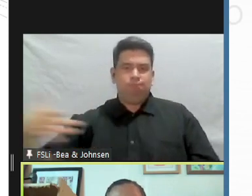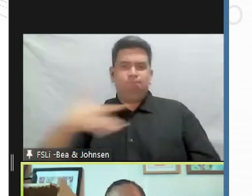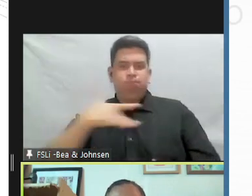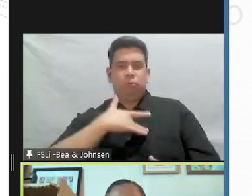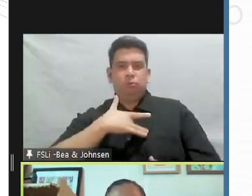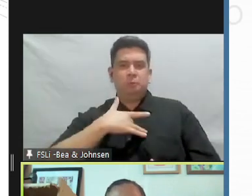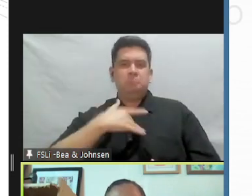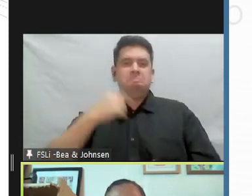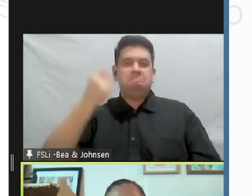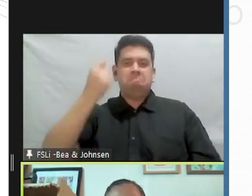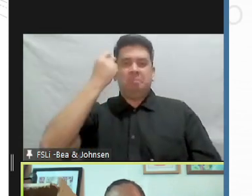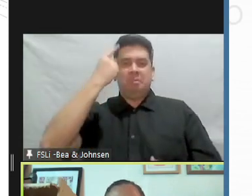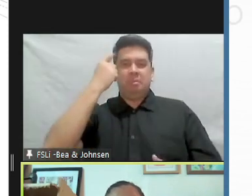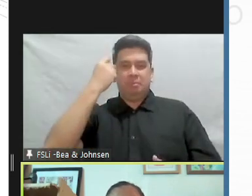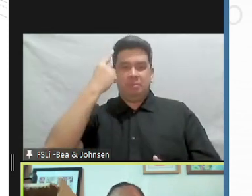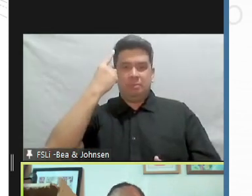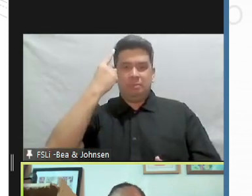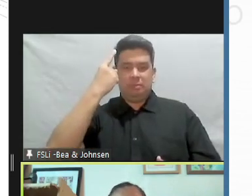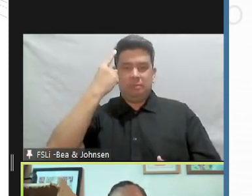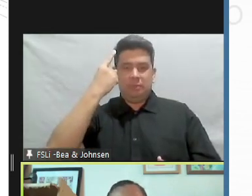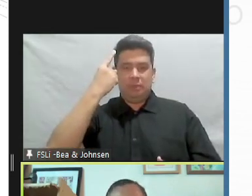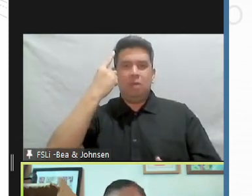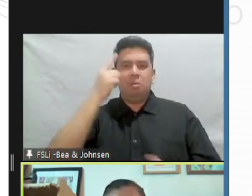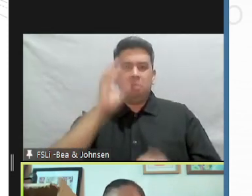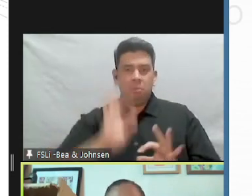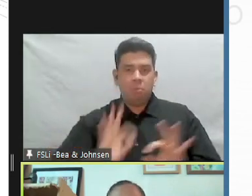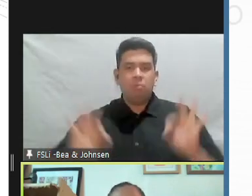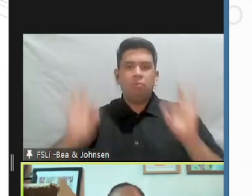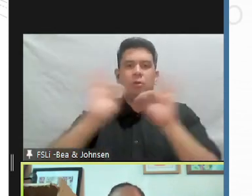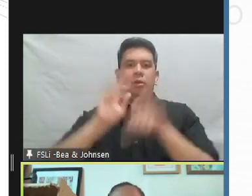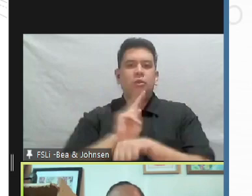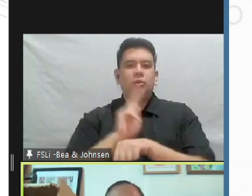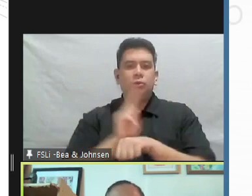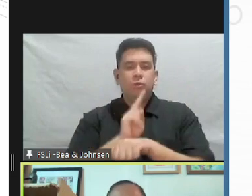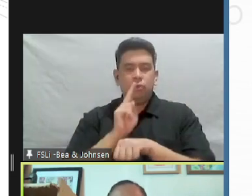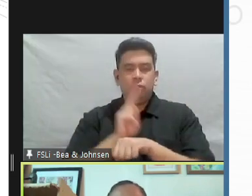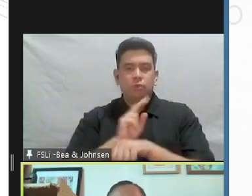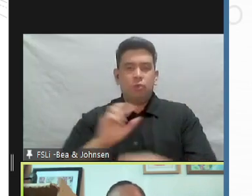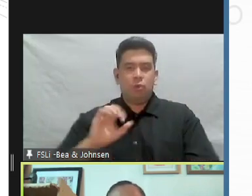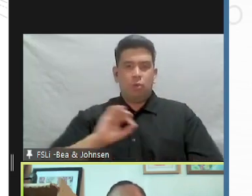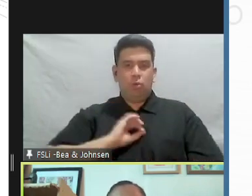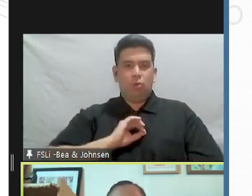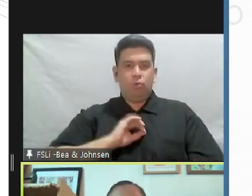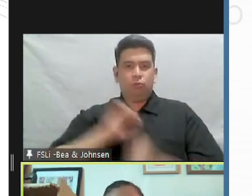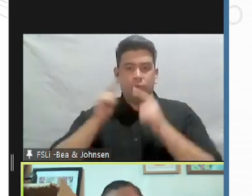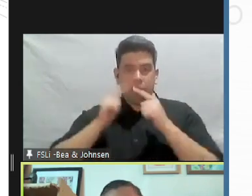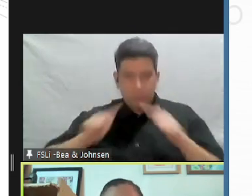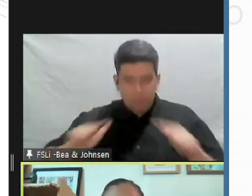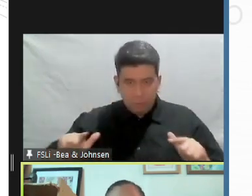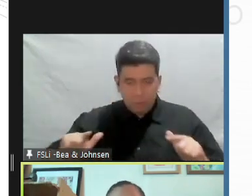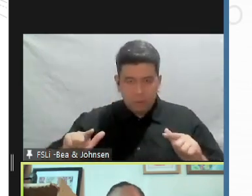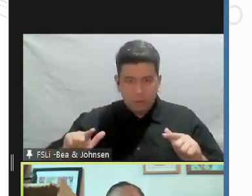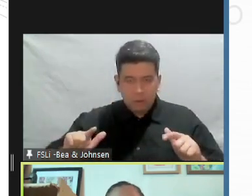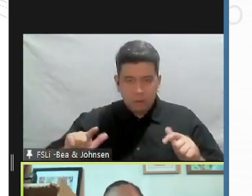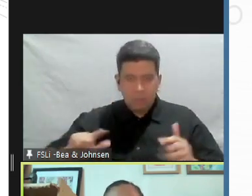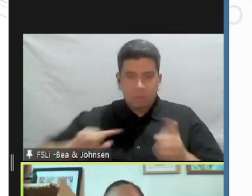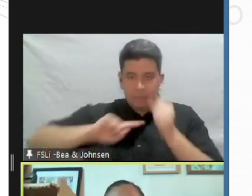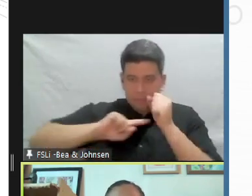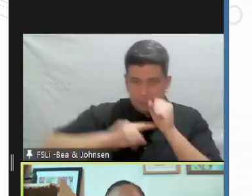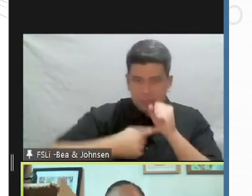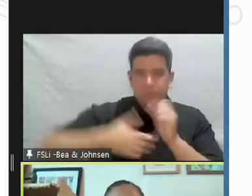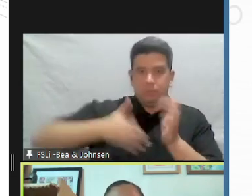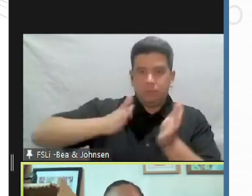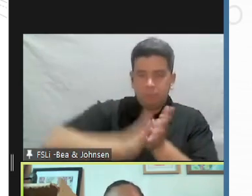wika, lalo na sa mga unang taon ng pag-aaral ng mga bata o ng mga mag-aaral. Mas nakakalahok ang mga